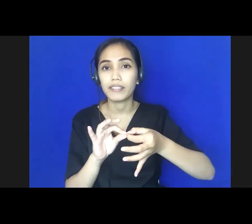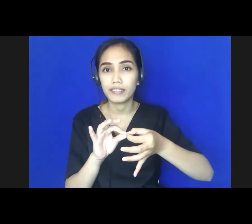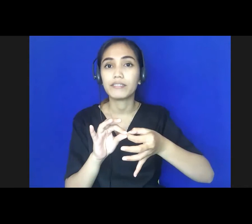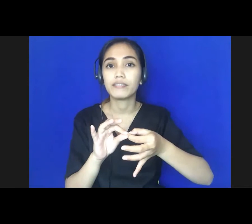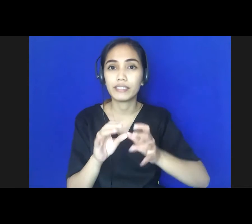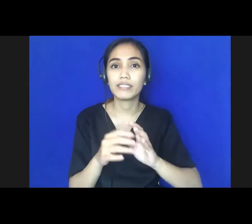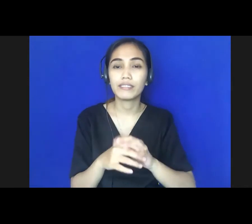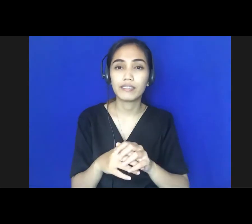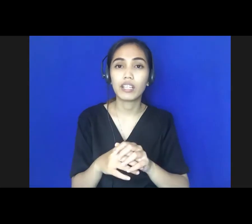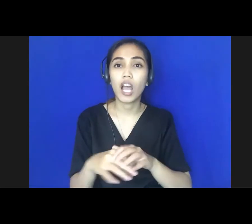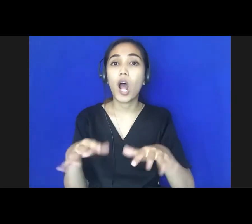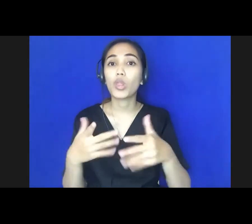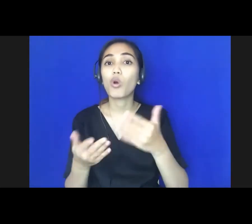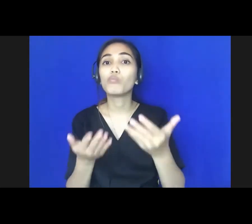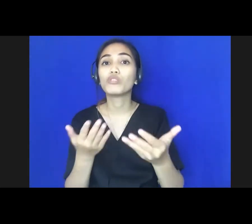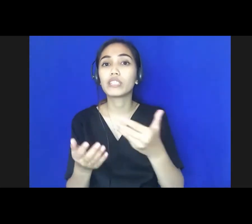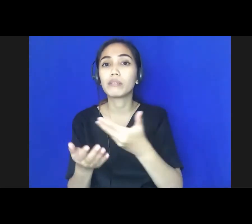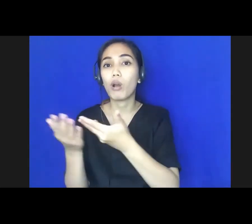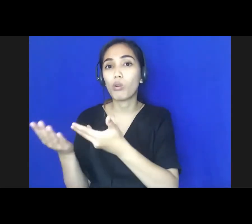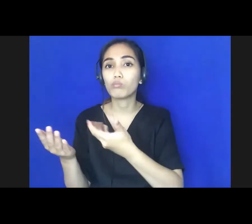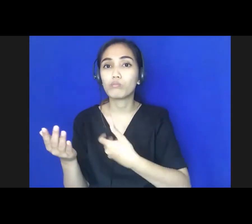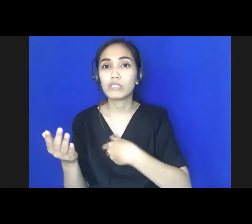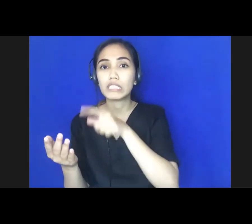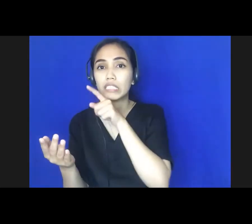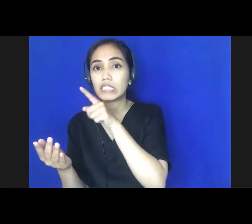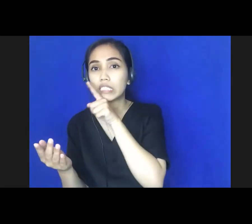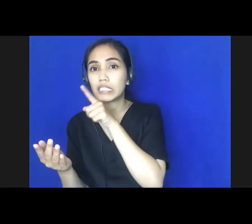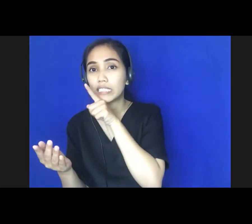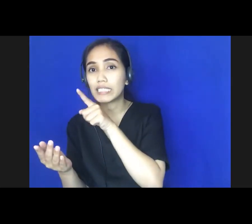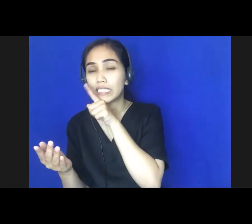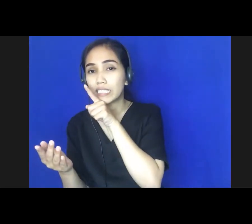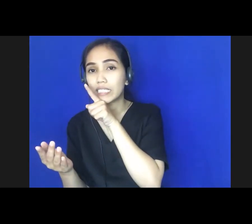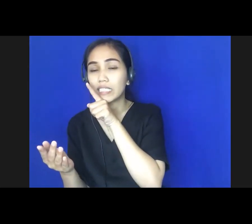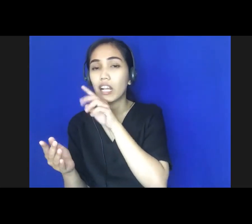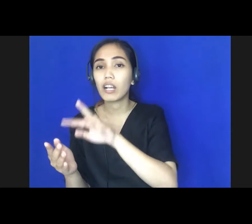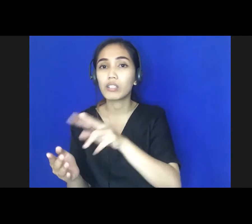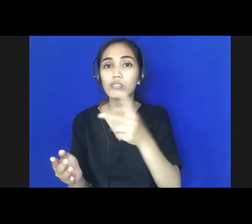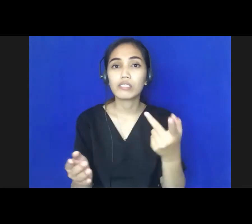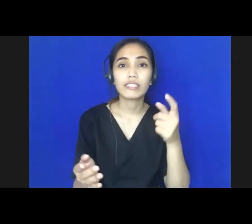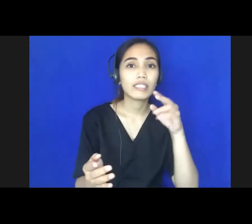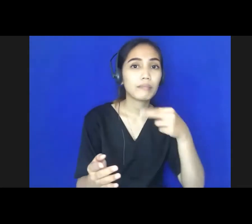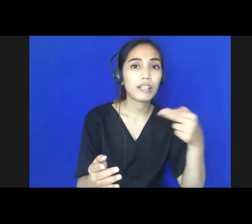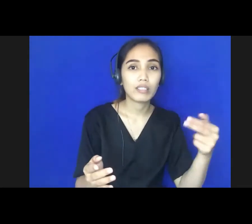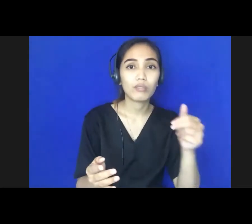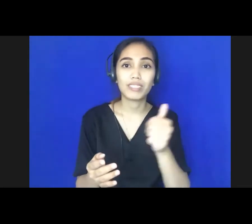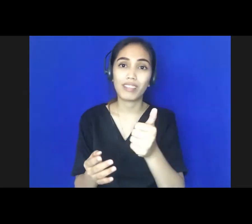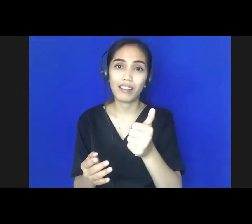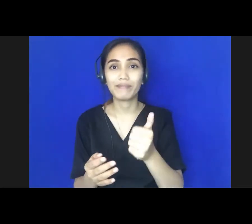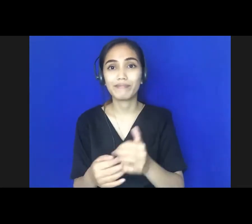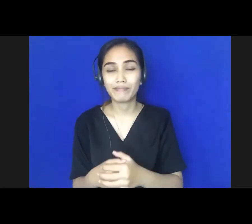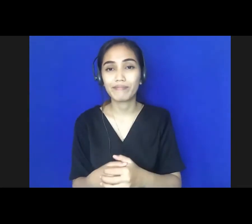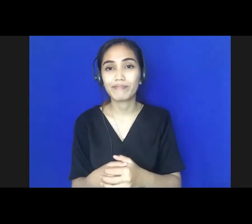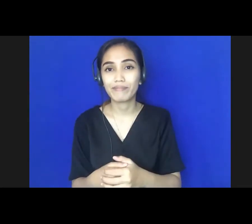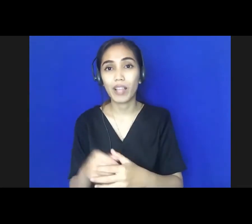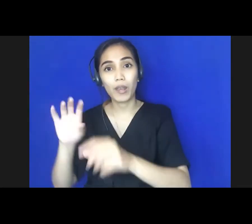maupun bahasa Indonesia, bisa memanfaatkan tombol interpretation yang bisa langsung diklik pada layar Bapak